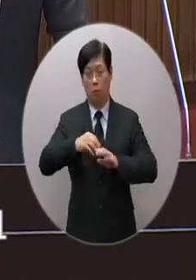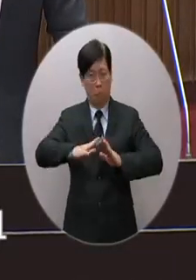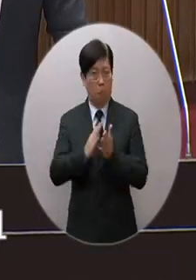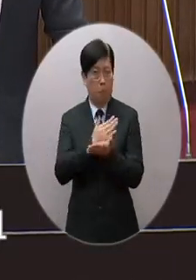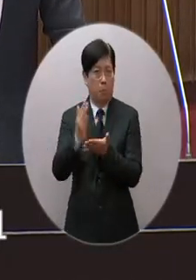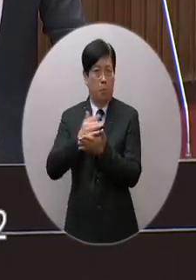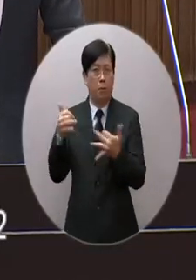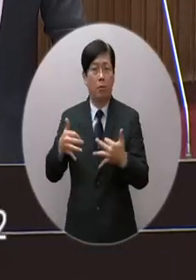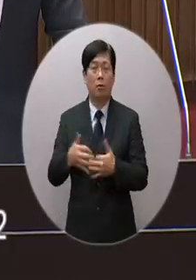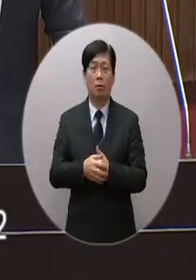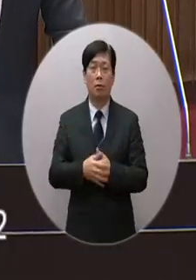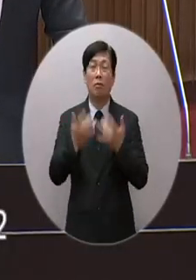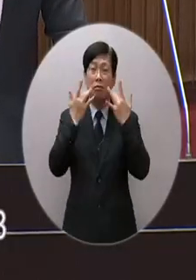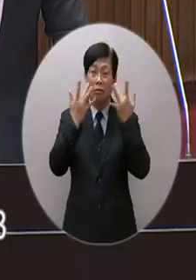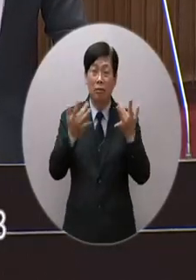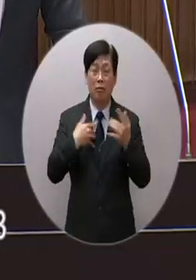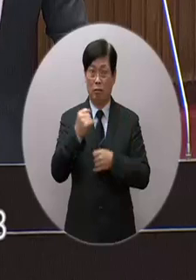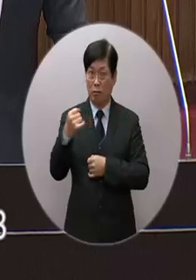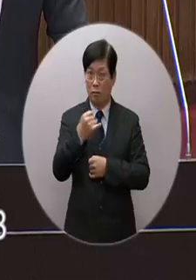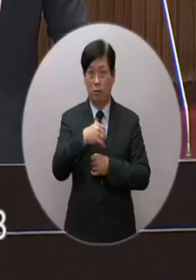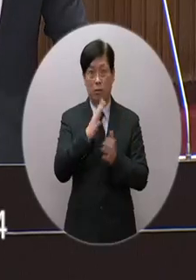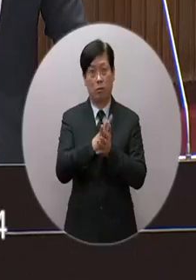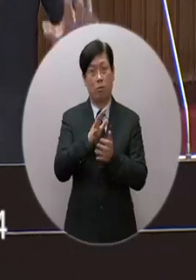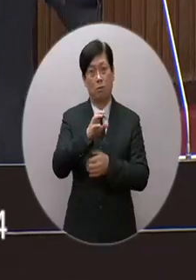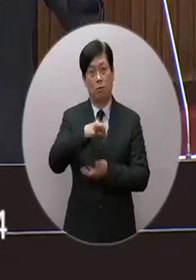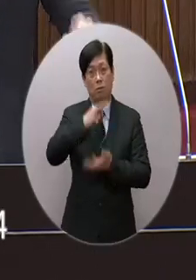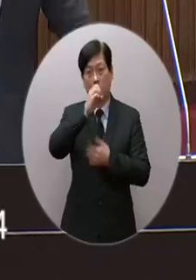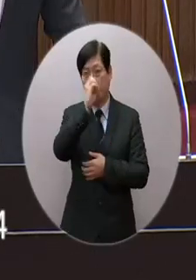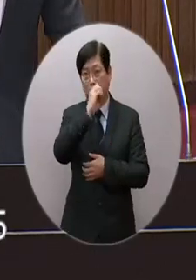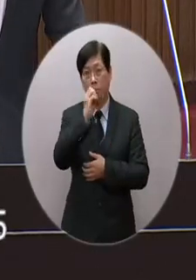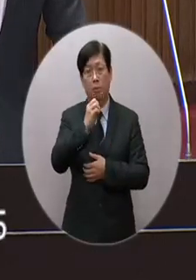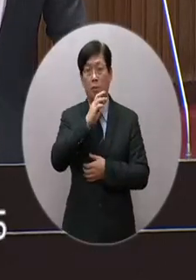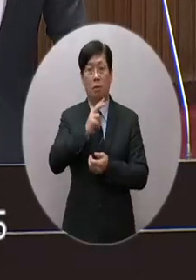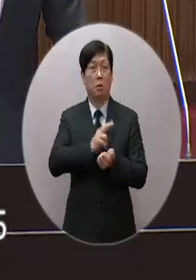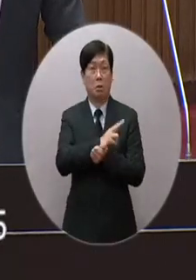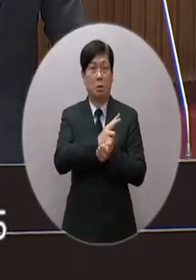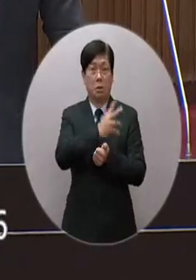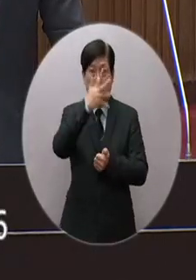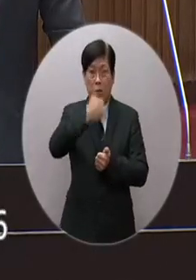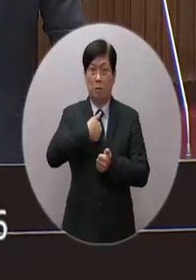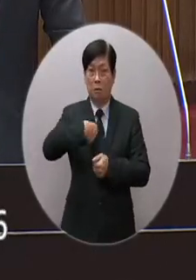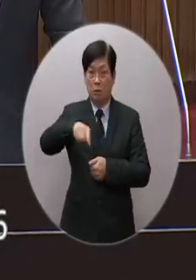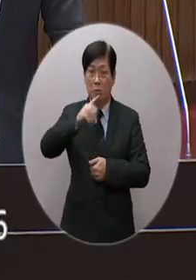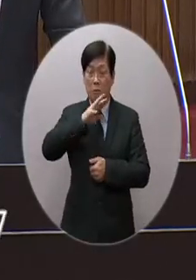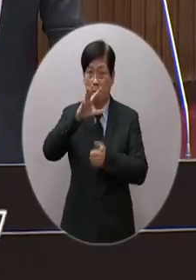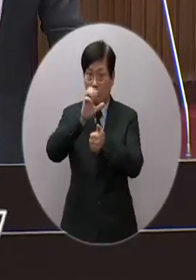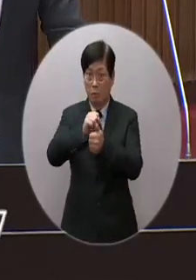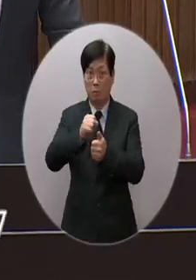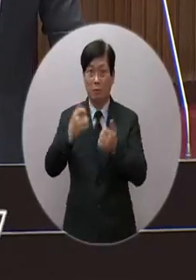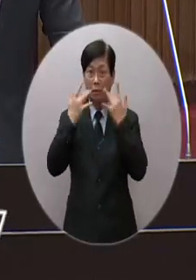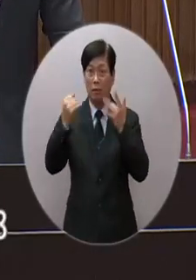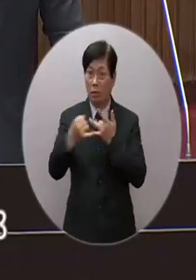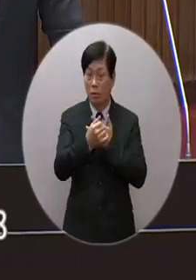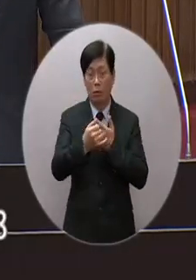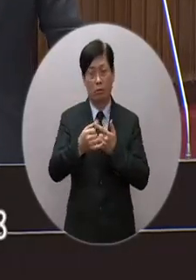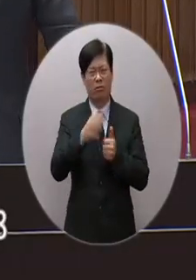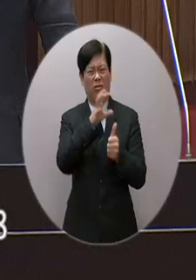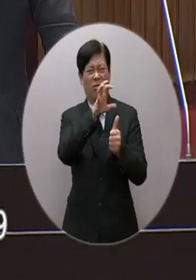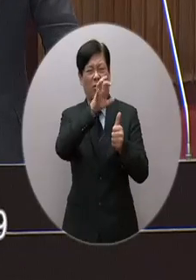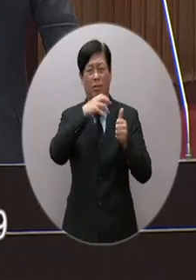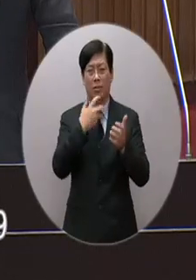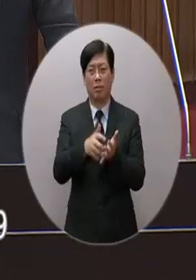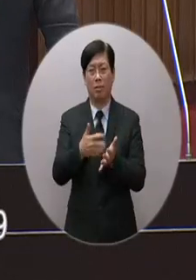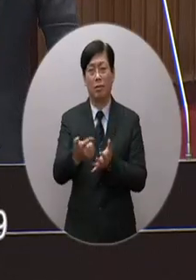这个问题，连那个菜、连一个虫两个字都没有讲，媒体一出来，林主委下乡抓菜虫，每个龟都在起丢，他妈